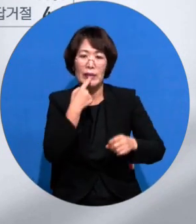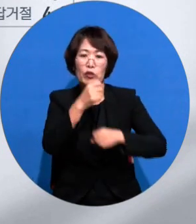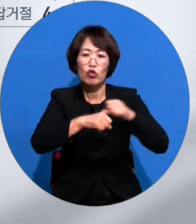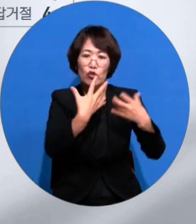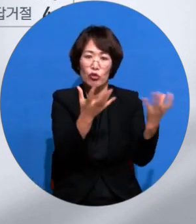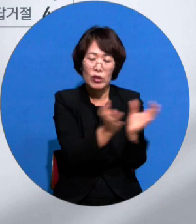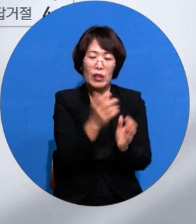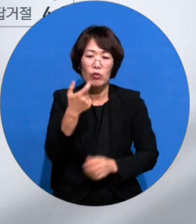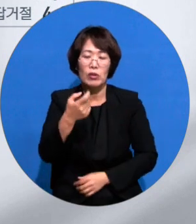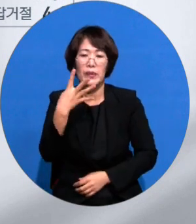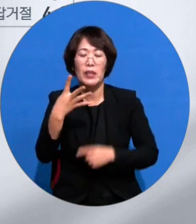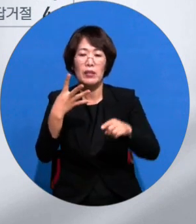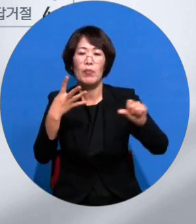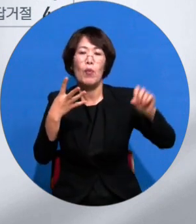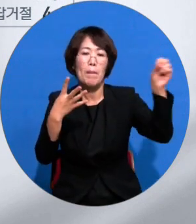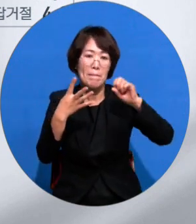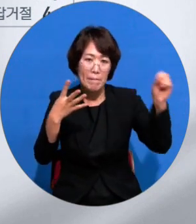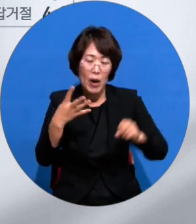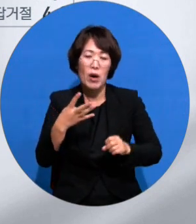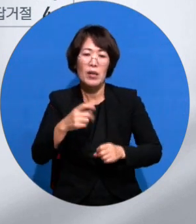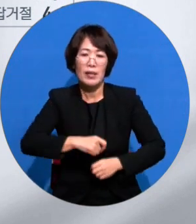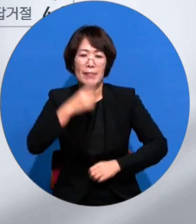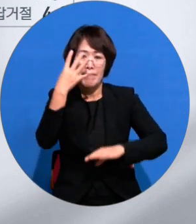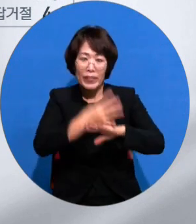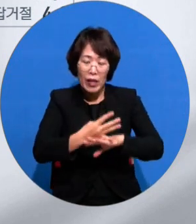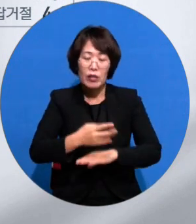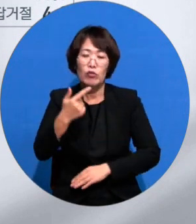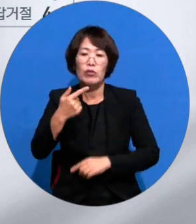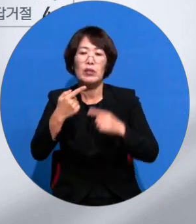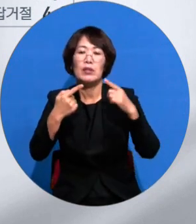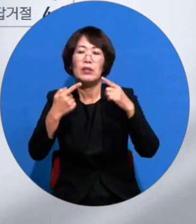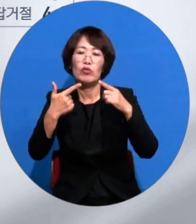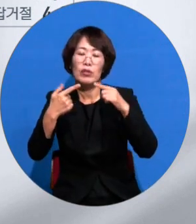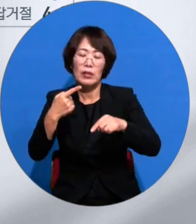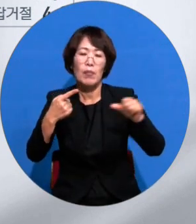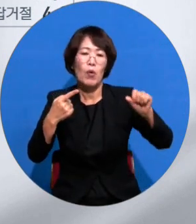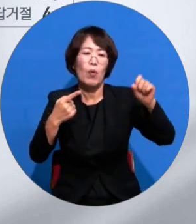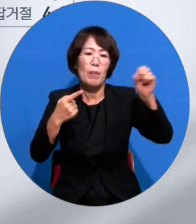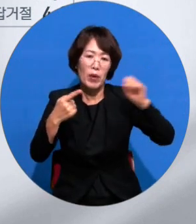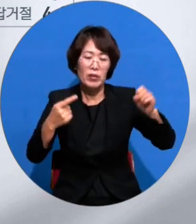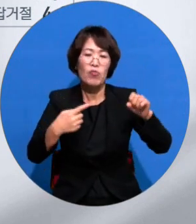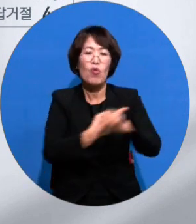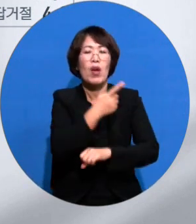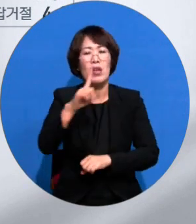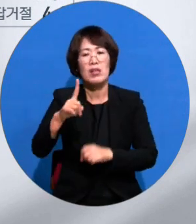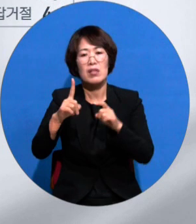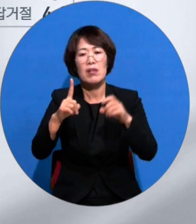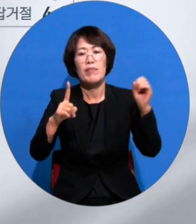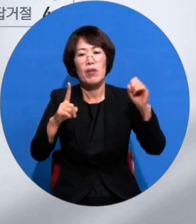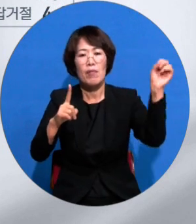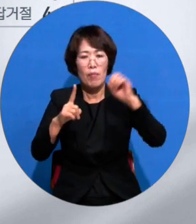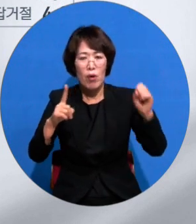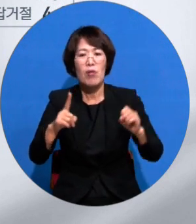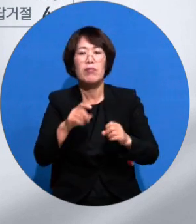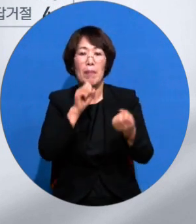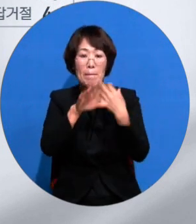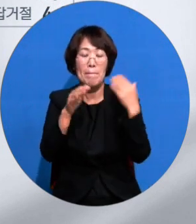민주당 64.5%, 정의당 6.5%, 그 외 정당 1.0%로